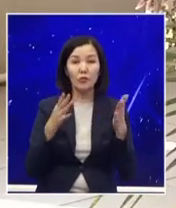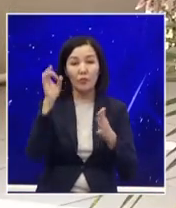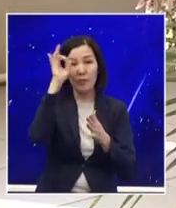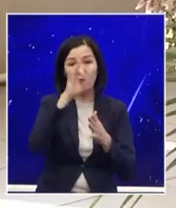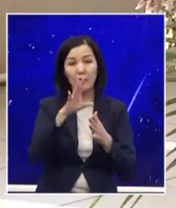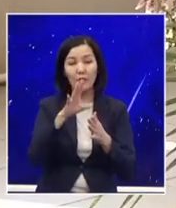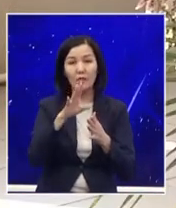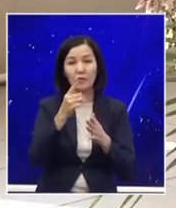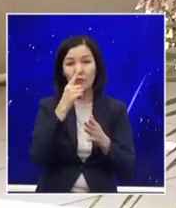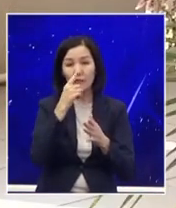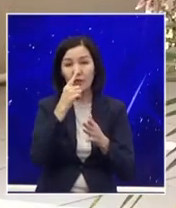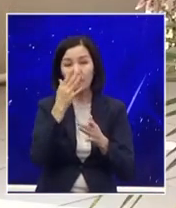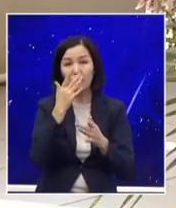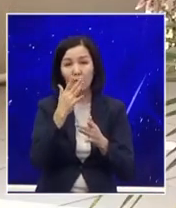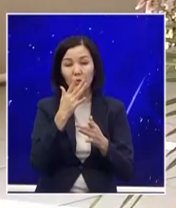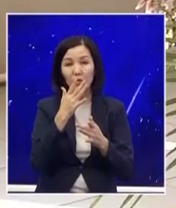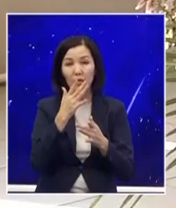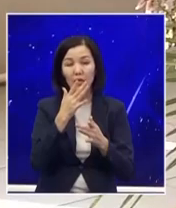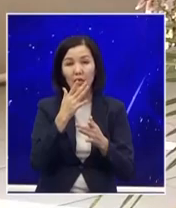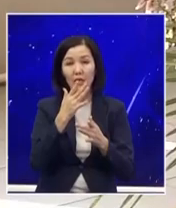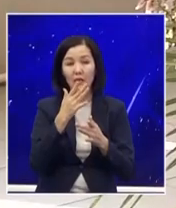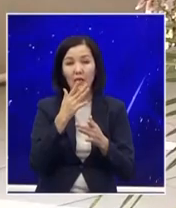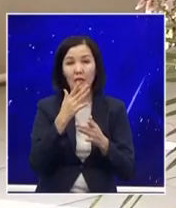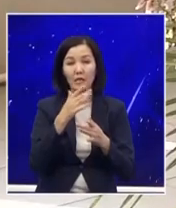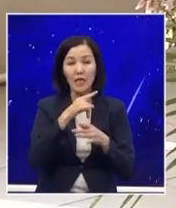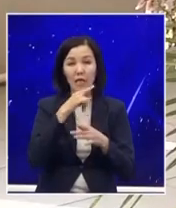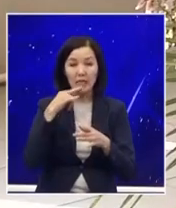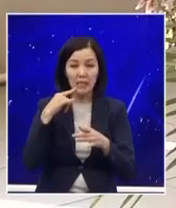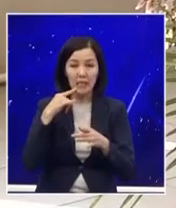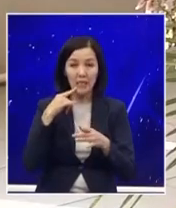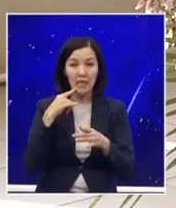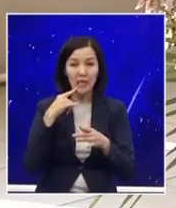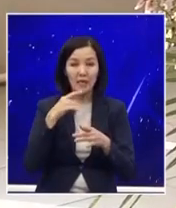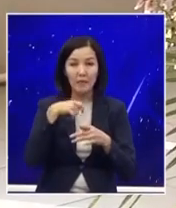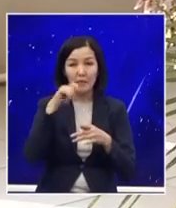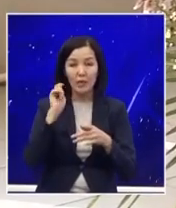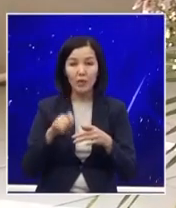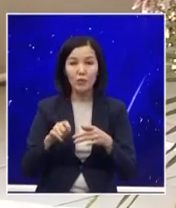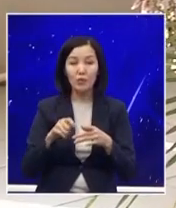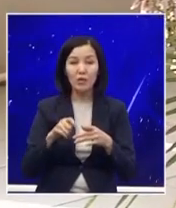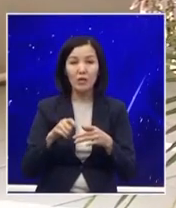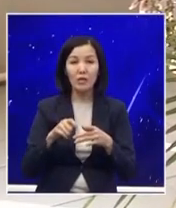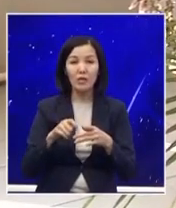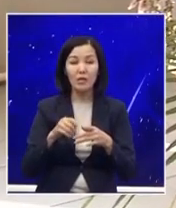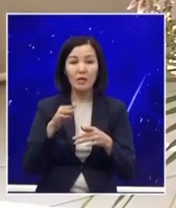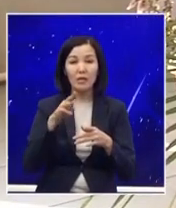не только в ближнем зарубежье, где у нас традиционный рынок – это Россия, Белоруссия, Украина,